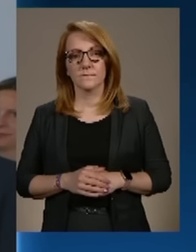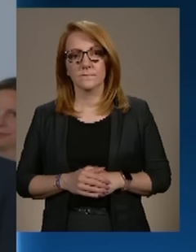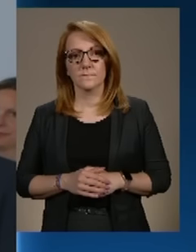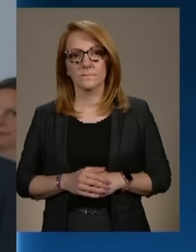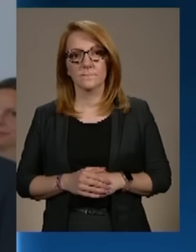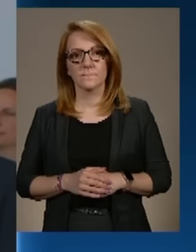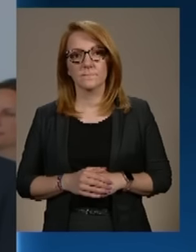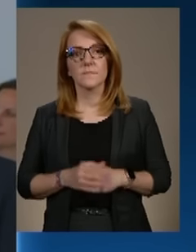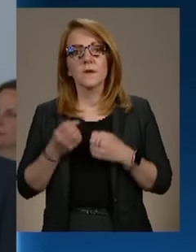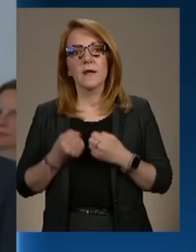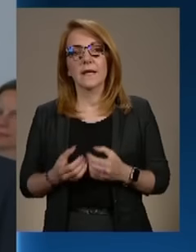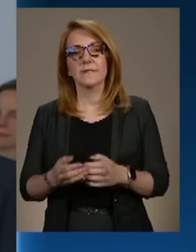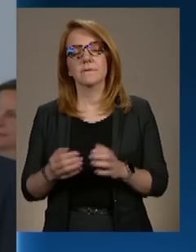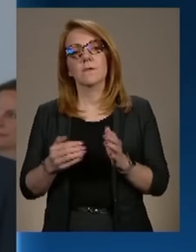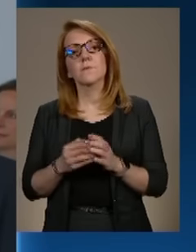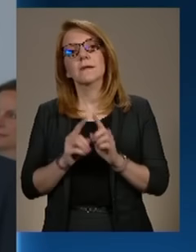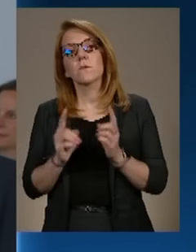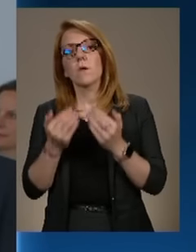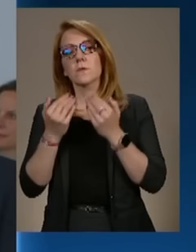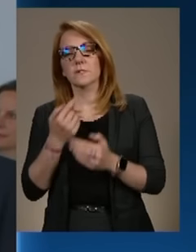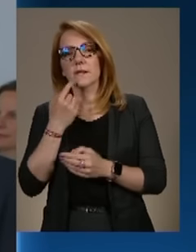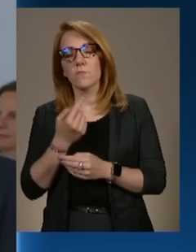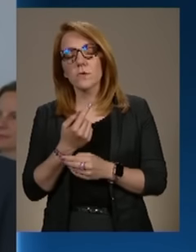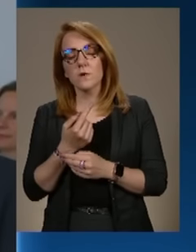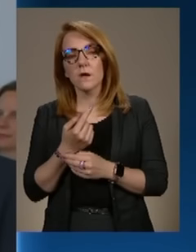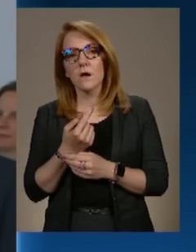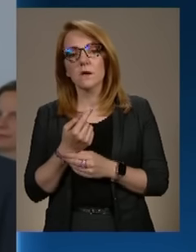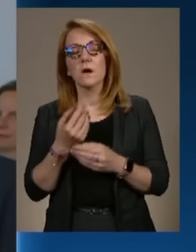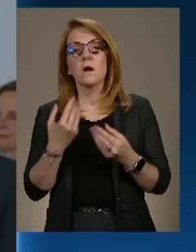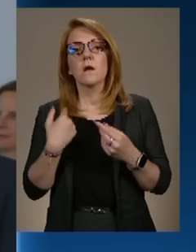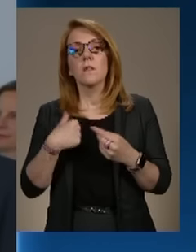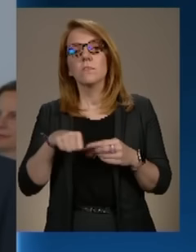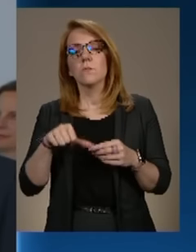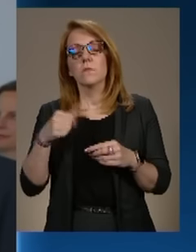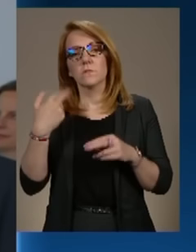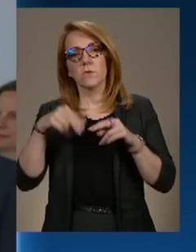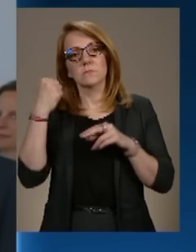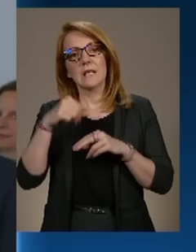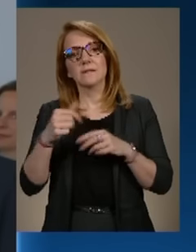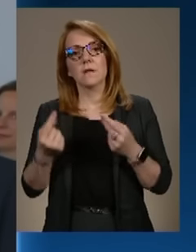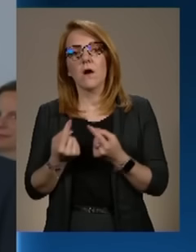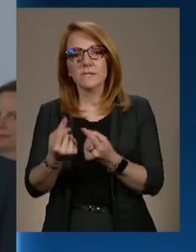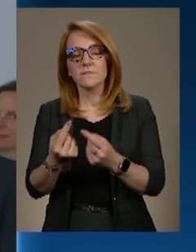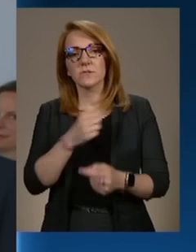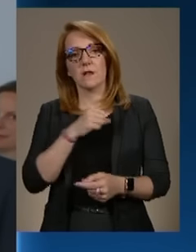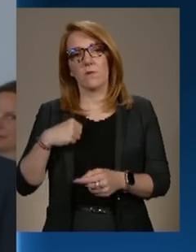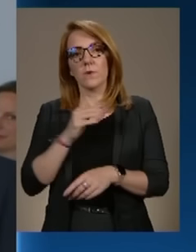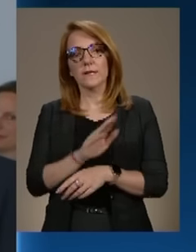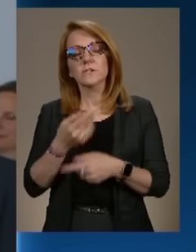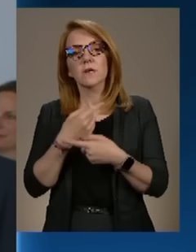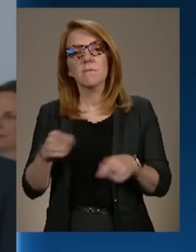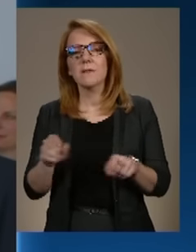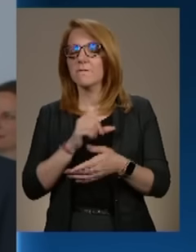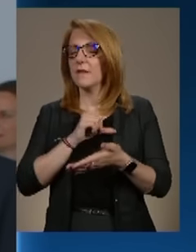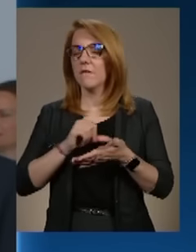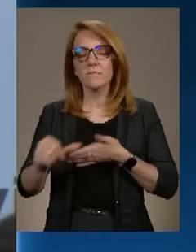engedjék meg hogy még külön köszönetet mondjak annak a sok 100 aktivistának és önkéntesnek akik bármiféle fizetség vagy